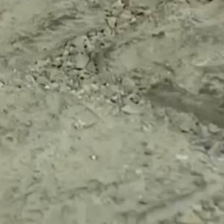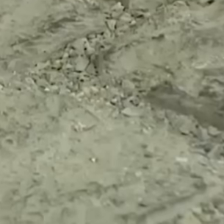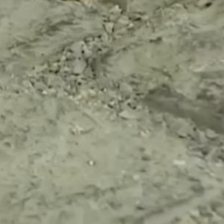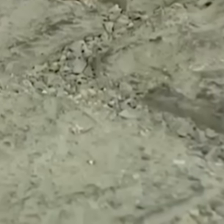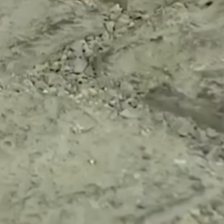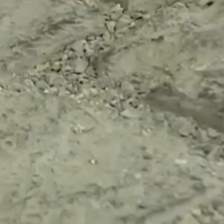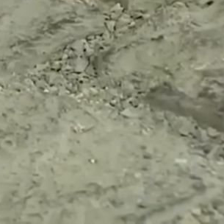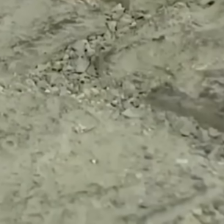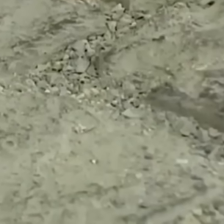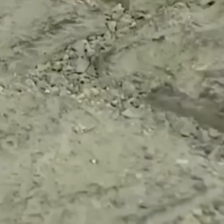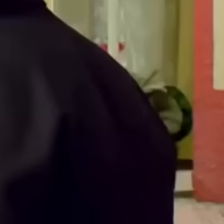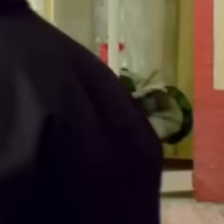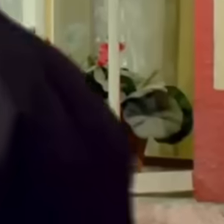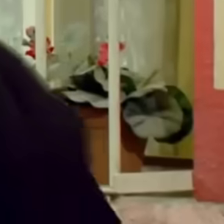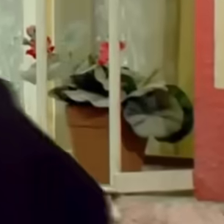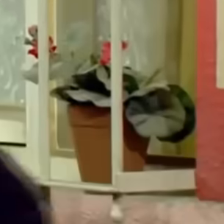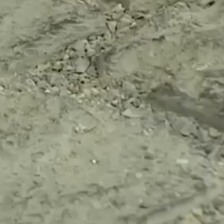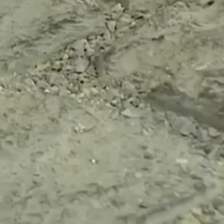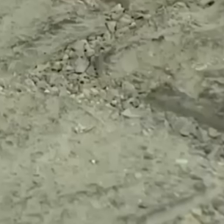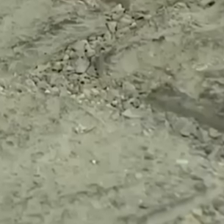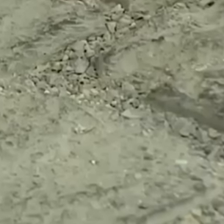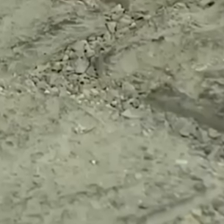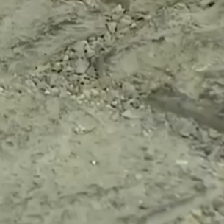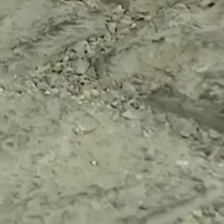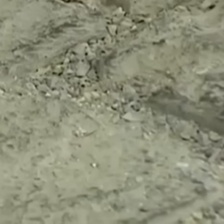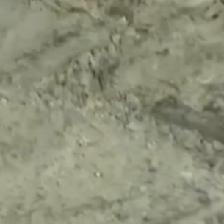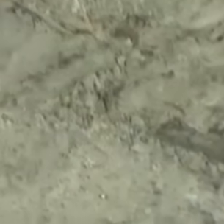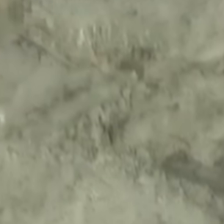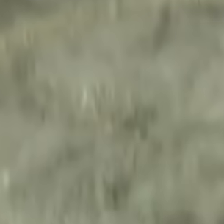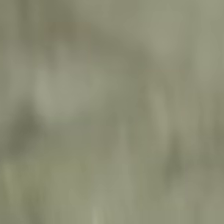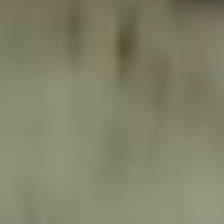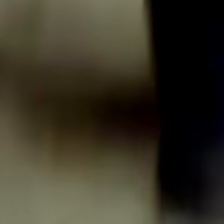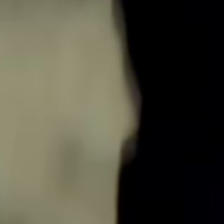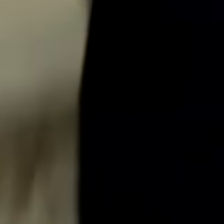resmi yere düşmüş. Susmuş fark edip fotoğrafı yerden aldı.